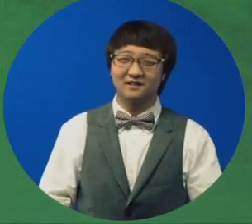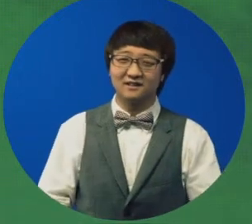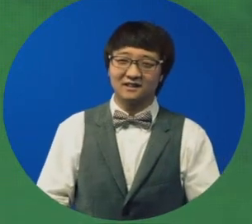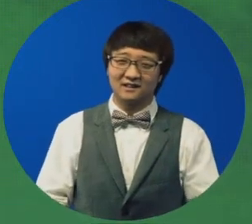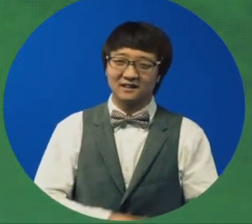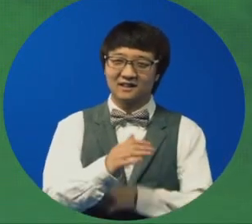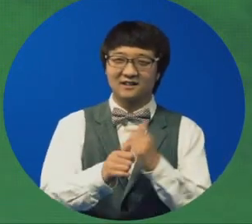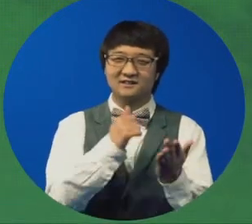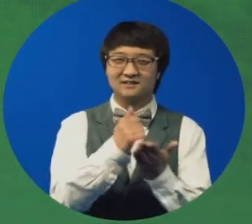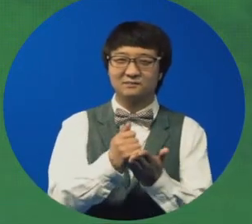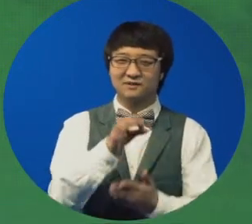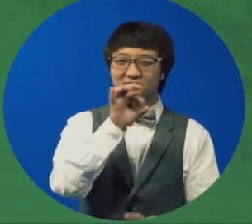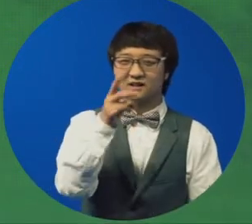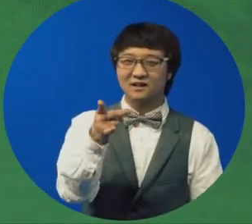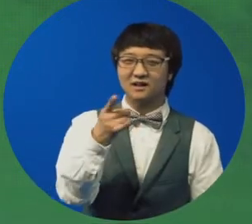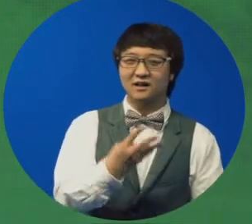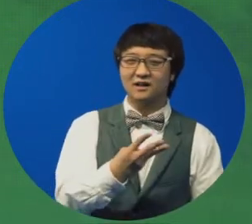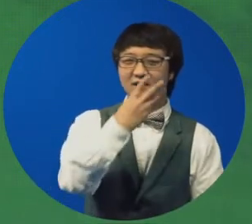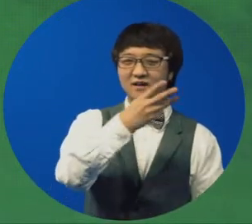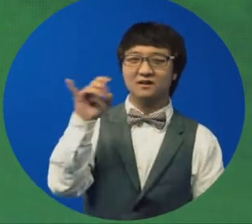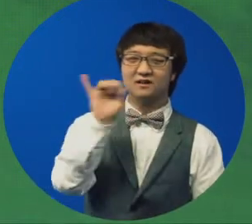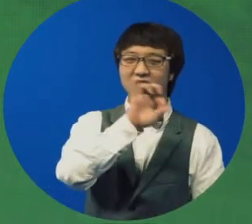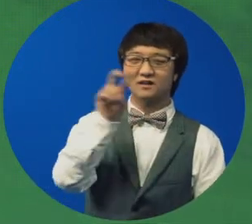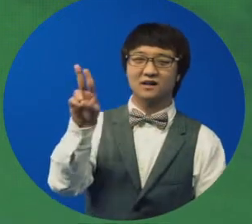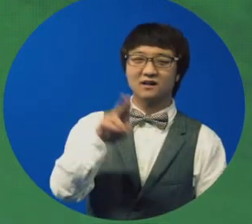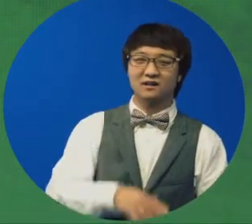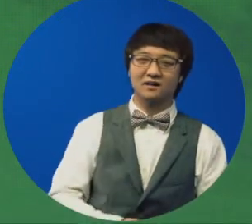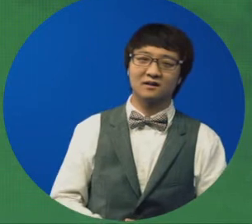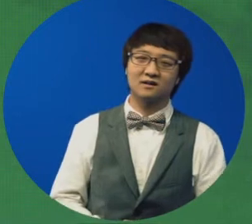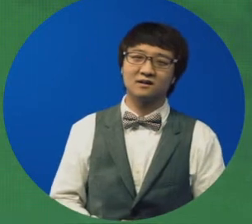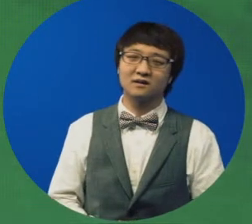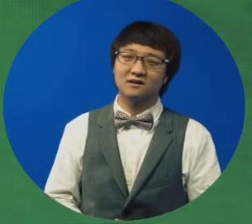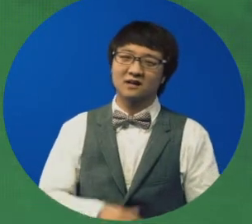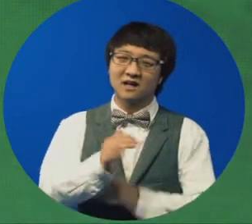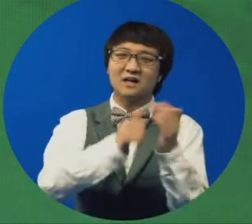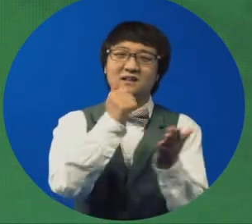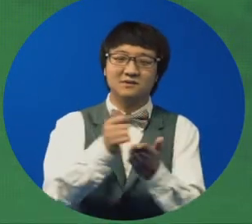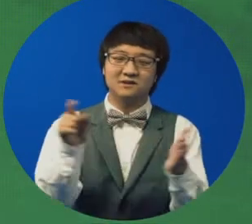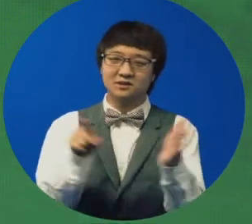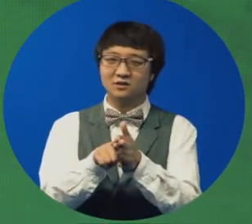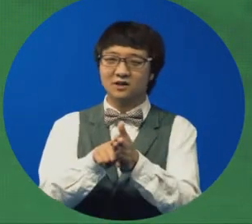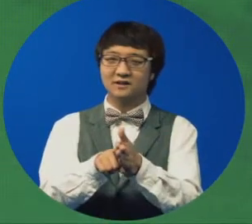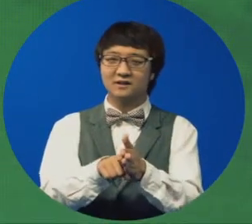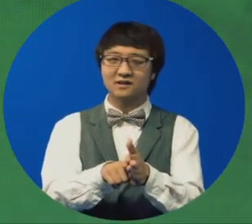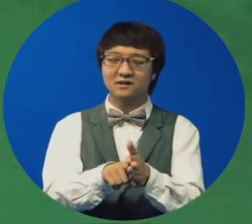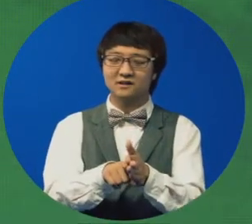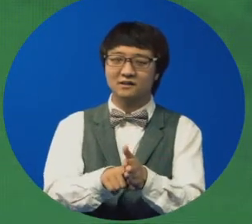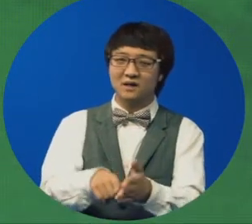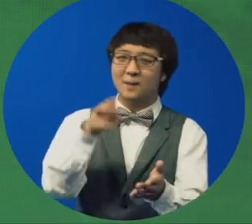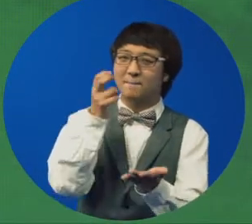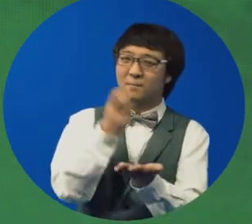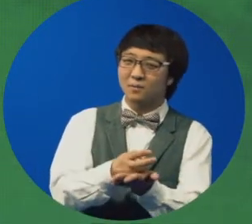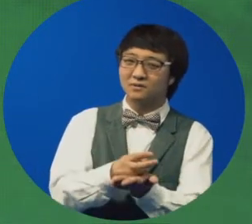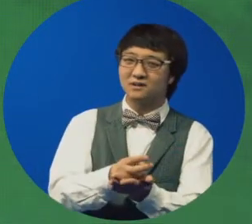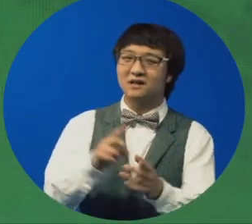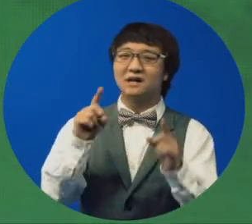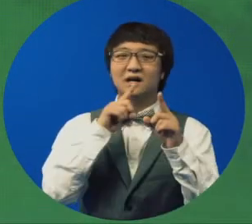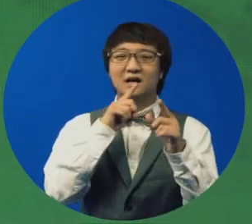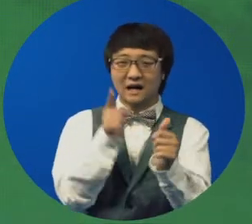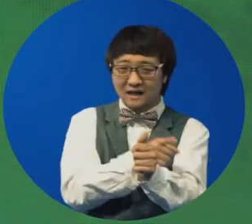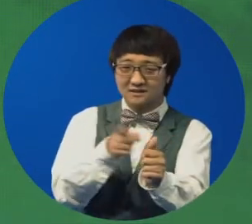하나님은 엘리야에게 그를 도울 만한 사람이 전혀 없을 때 하나님을 신뢰하는 방법을 가르치시려고 까마귀를 통해 직접